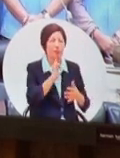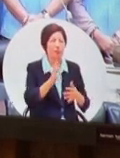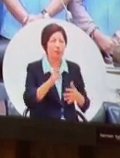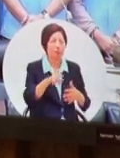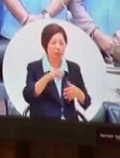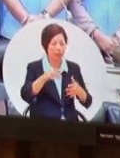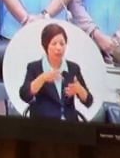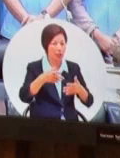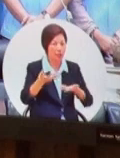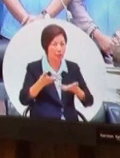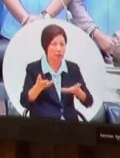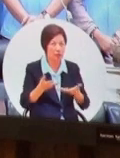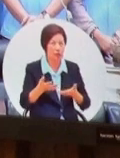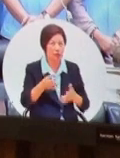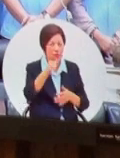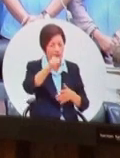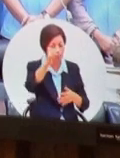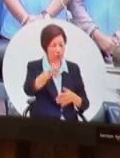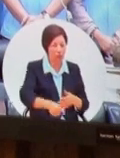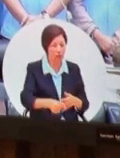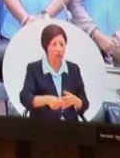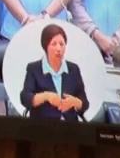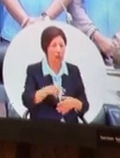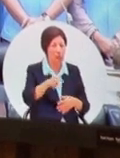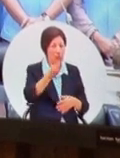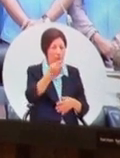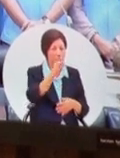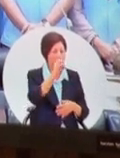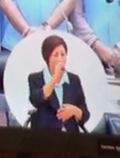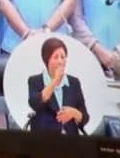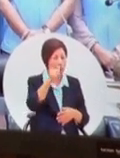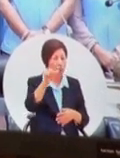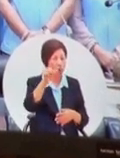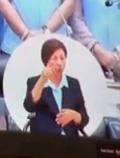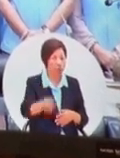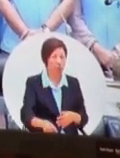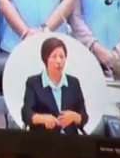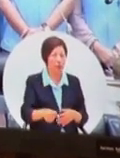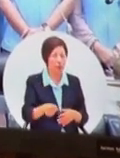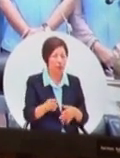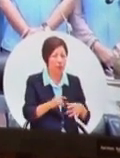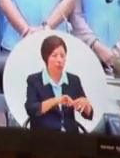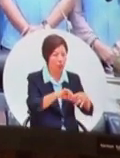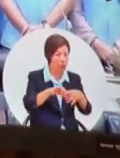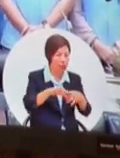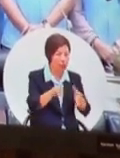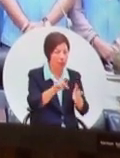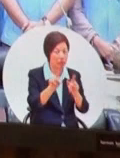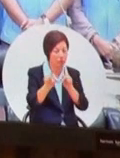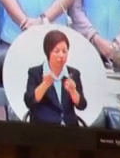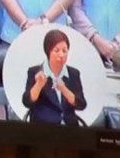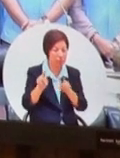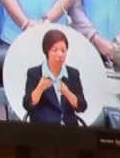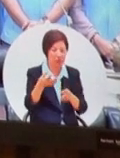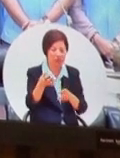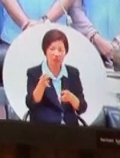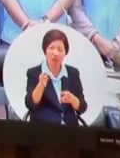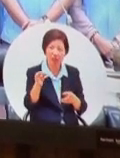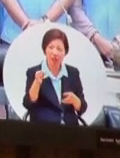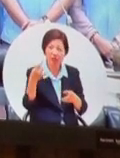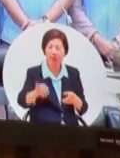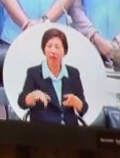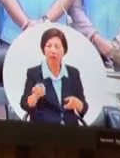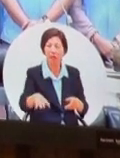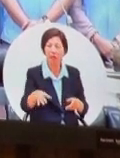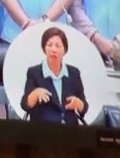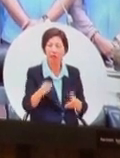以205亿的这些连带，然后钱跑到哪里去？这当中没有